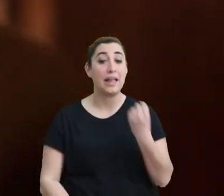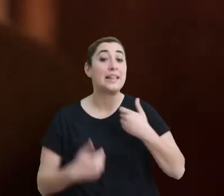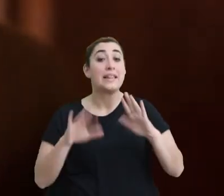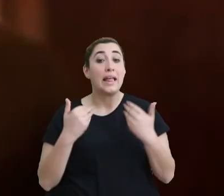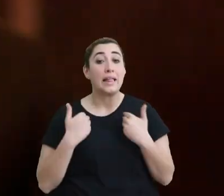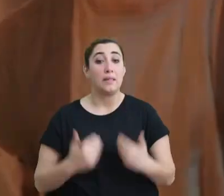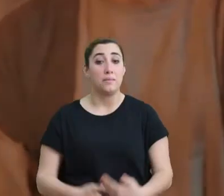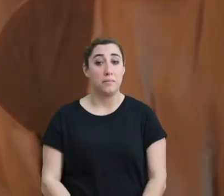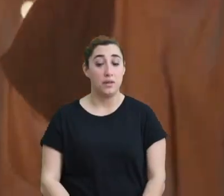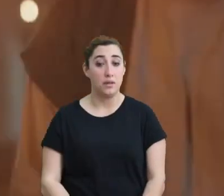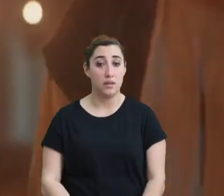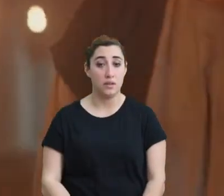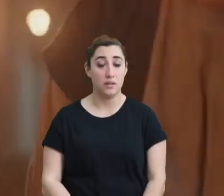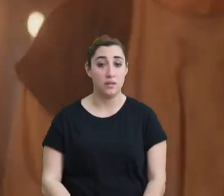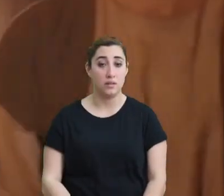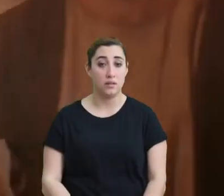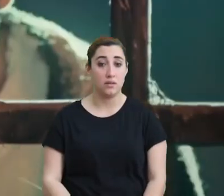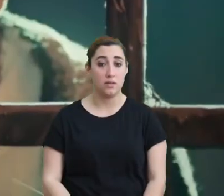Katil değilim ben.